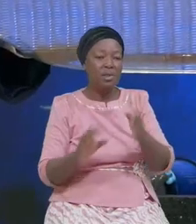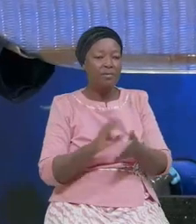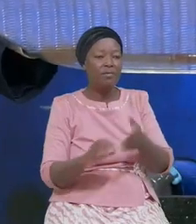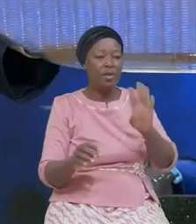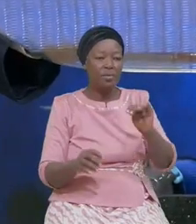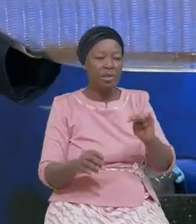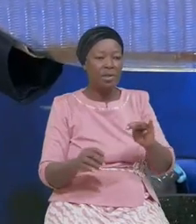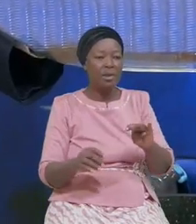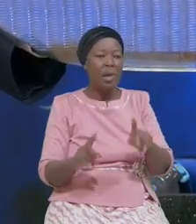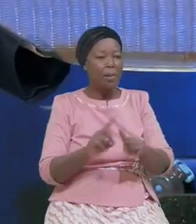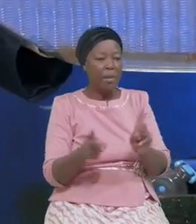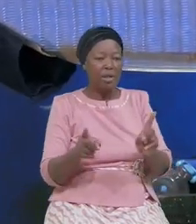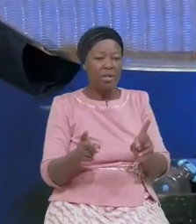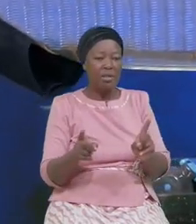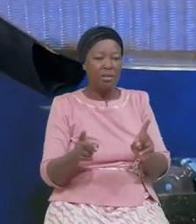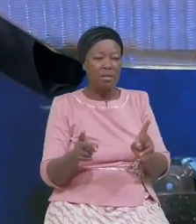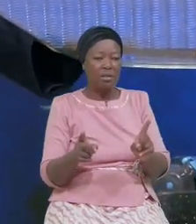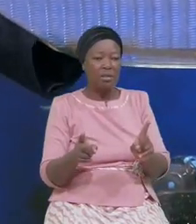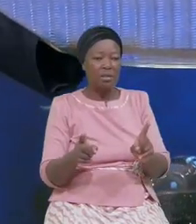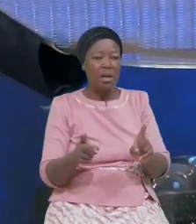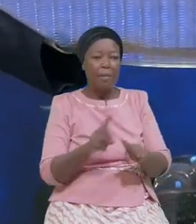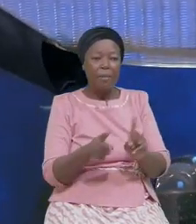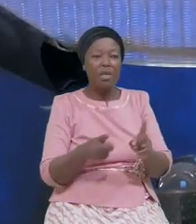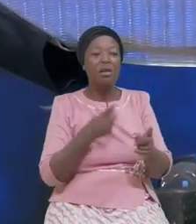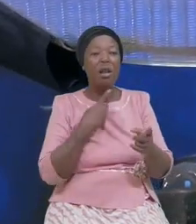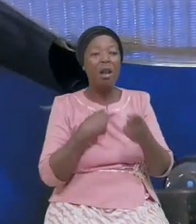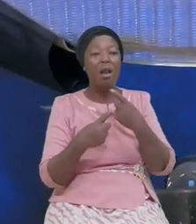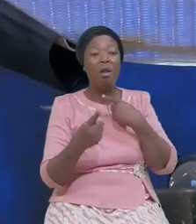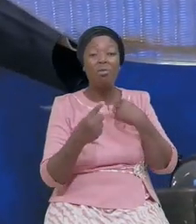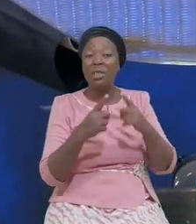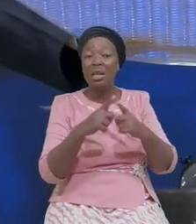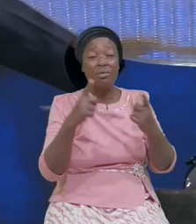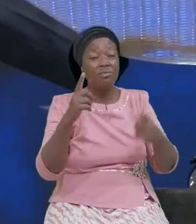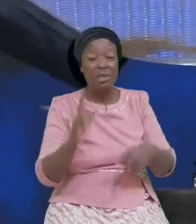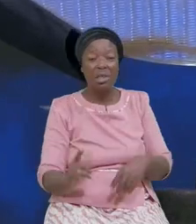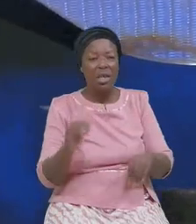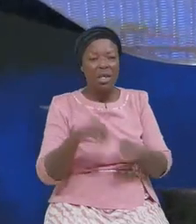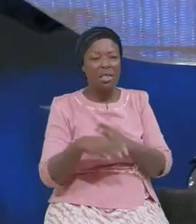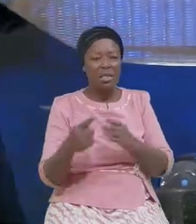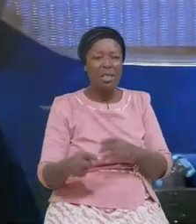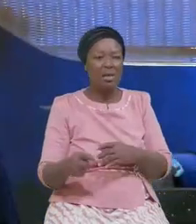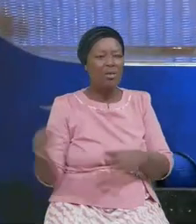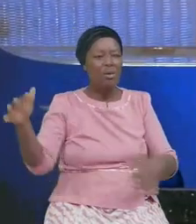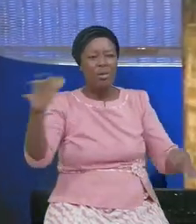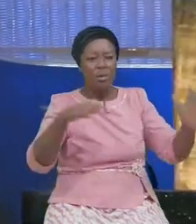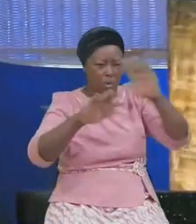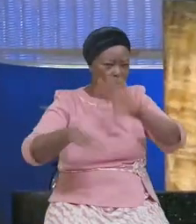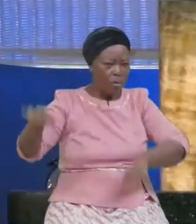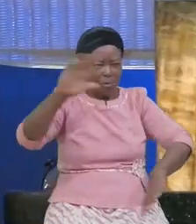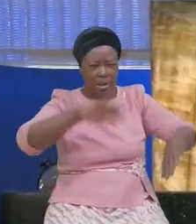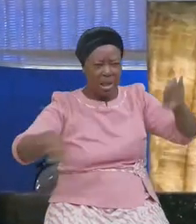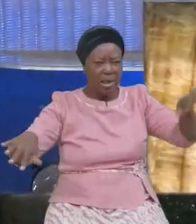Verset 14. Ils furent saisis de convoitise dans le désert. Et ils tentaient